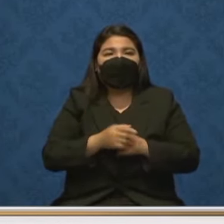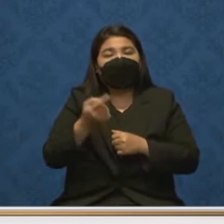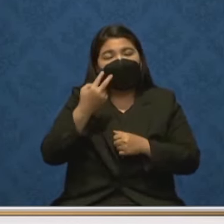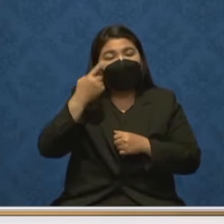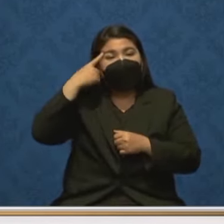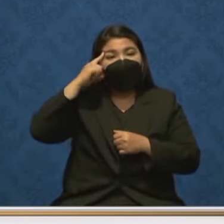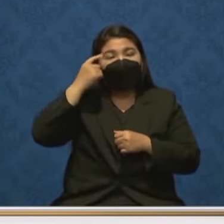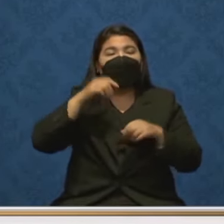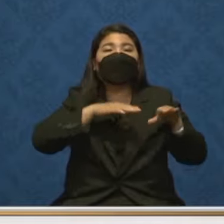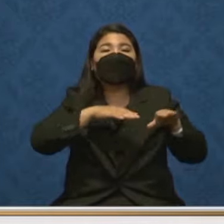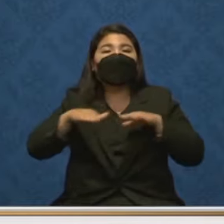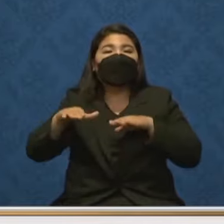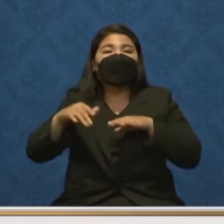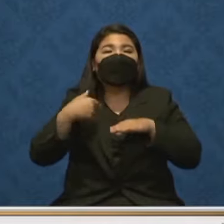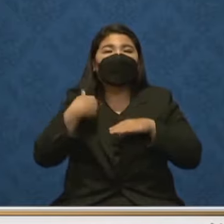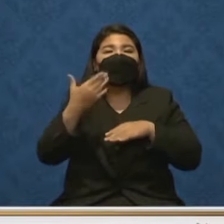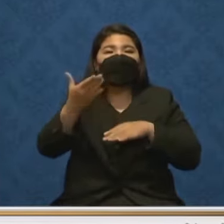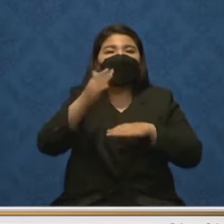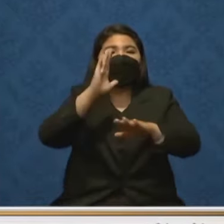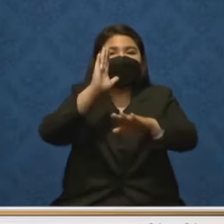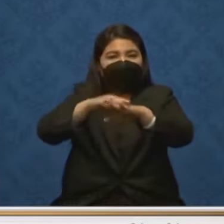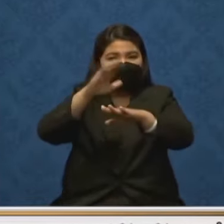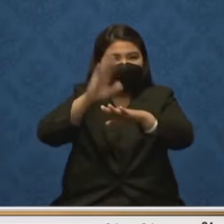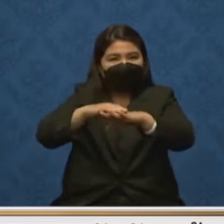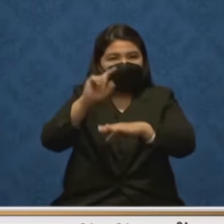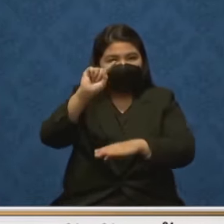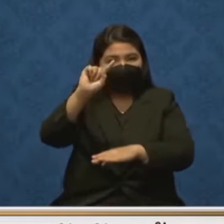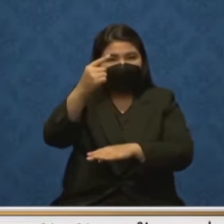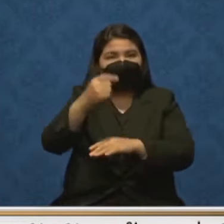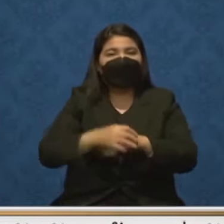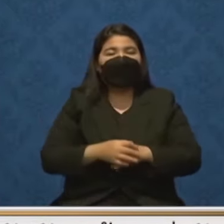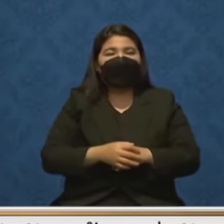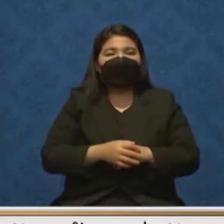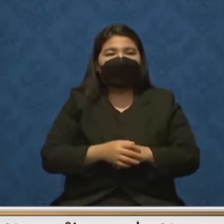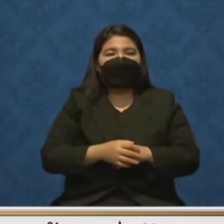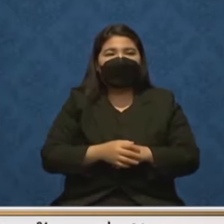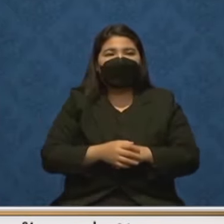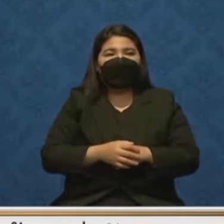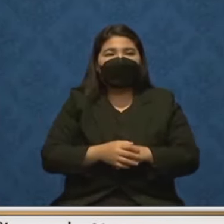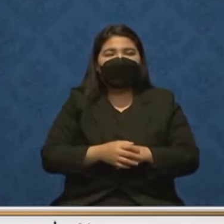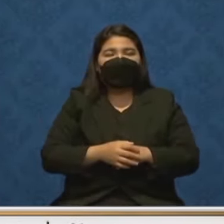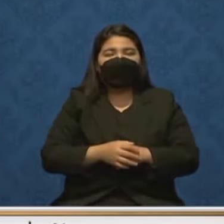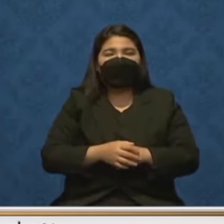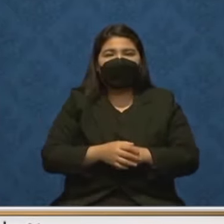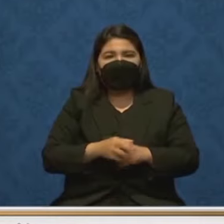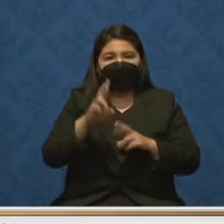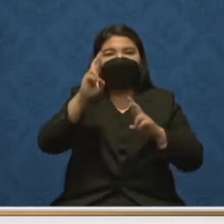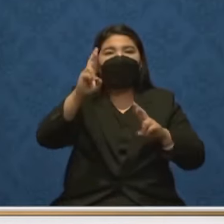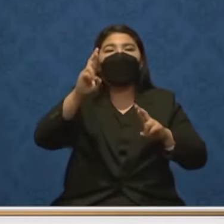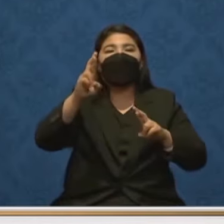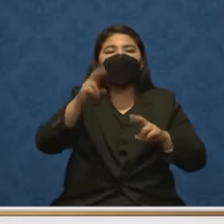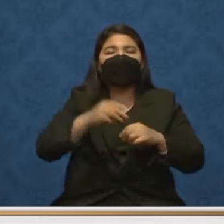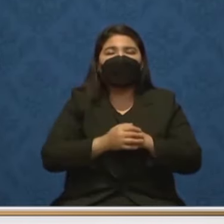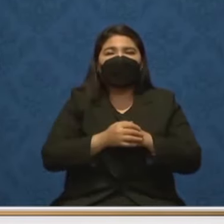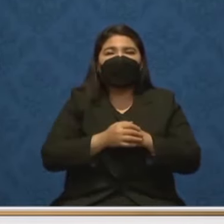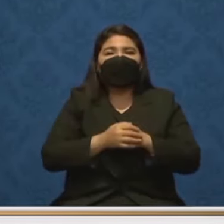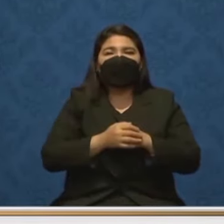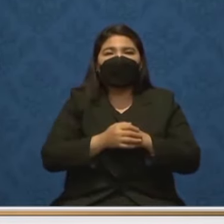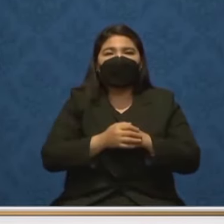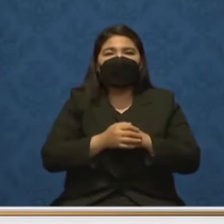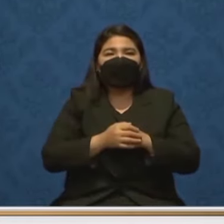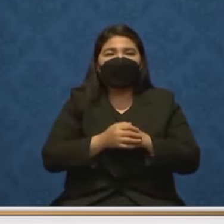ตัวล่วงหน้าในการรัฐประหารเขาก็ยังก็เตือนอีกครั้งหน่อยครับถ้อยคำครับไม่ได้ตอนอะไรครับก็ระวังครับมัน